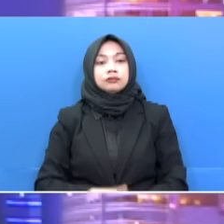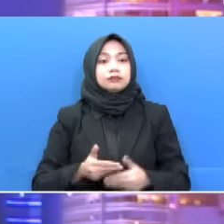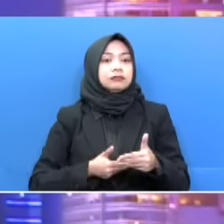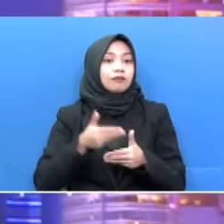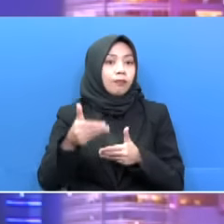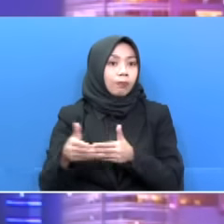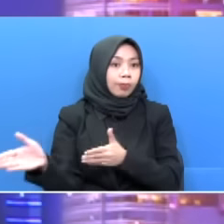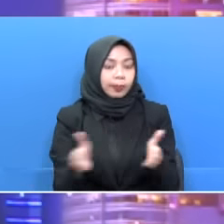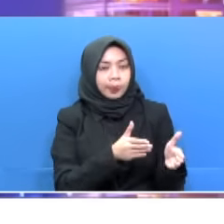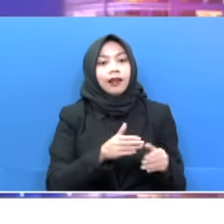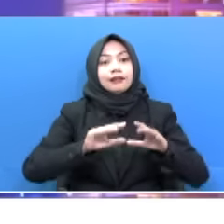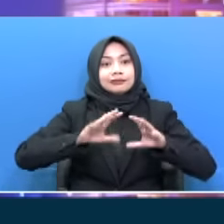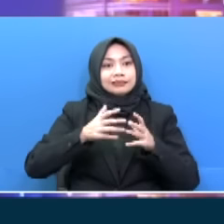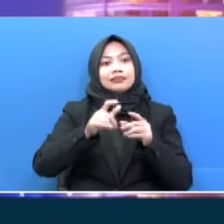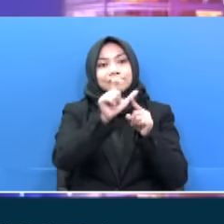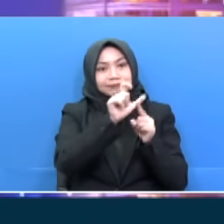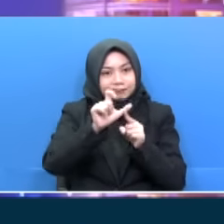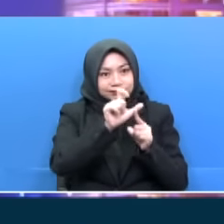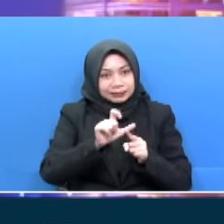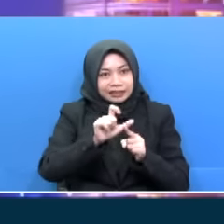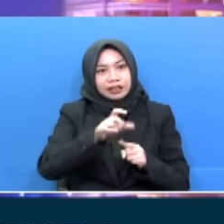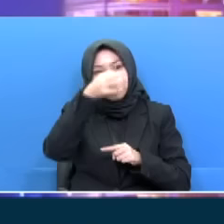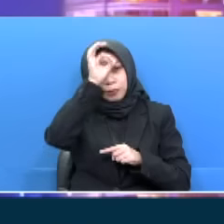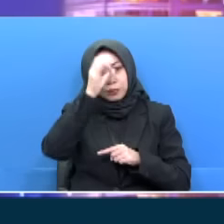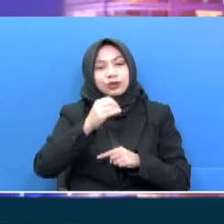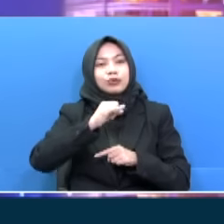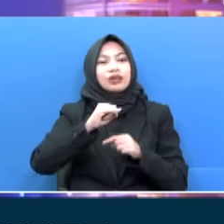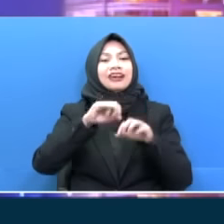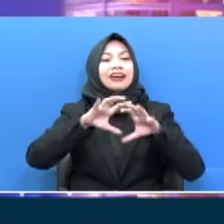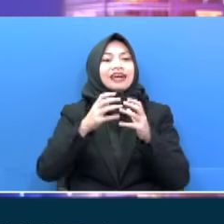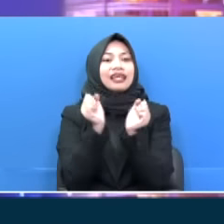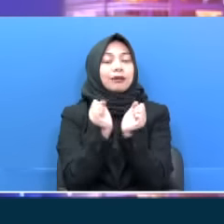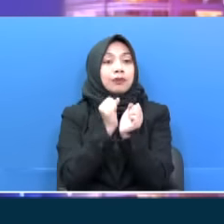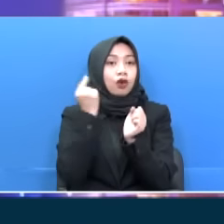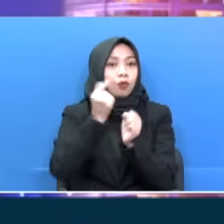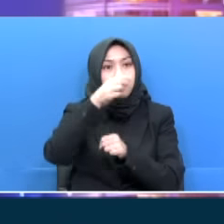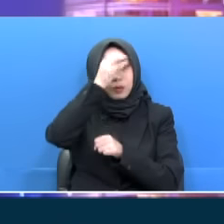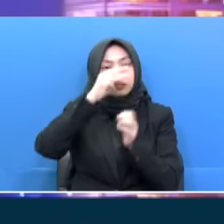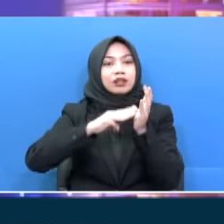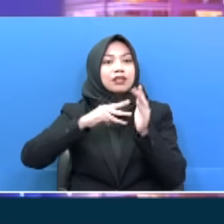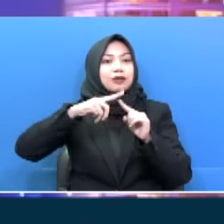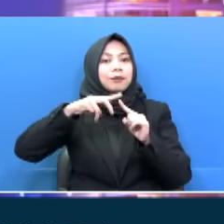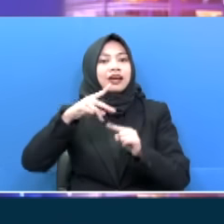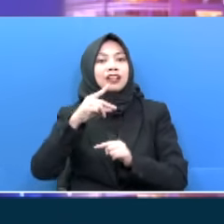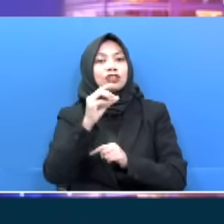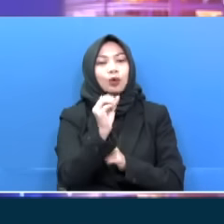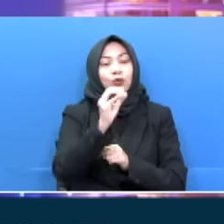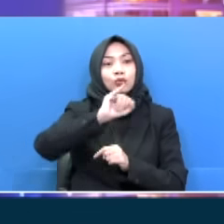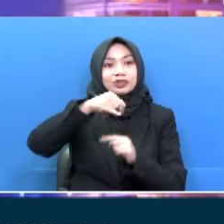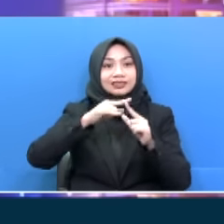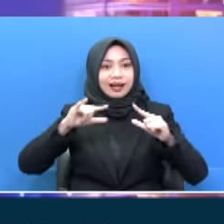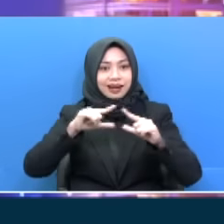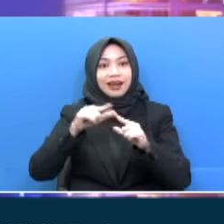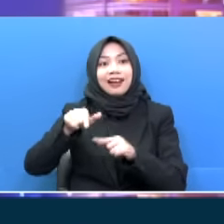saudara penyidik subdit Jatanras Direktorat reser kriminal umum Polda Metro Jaya menggelar rekonstruksi kasus dugaan pembunuhan Dante